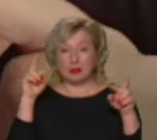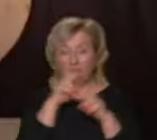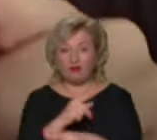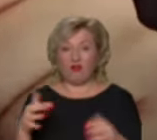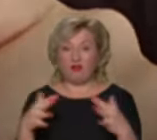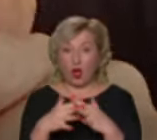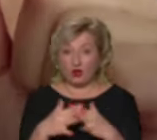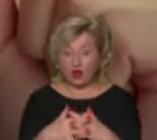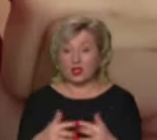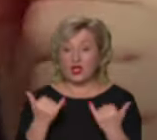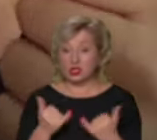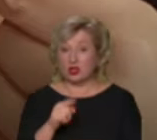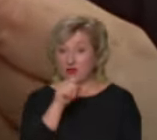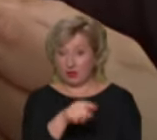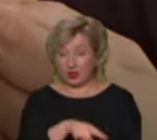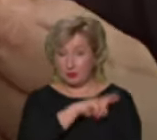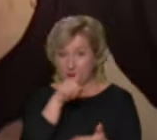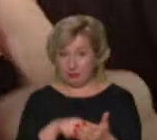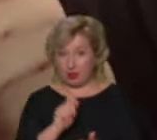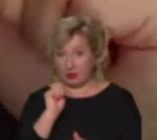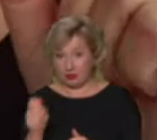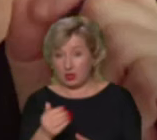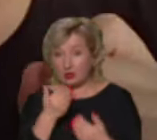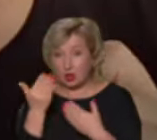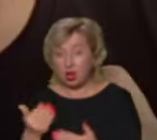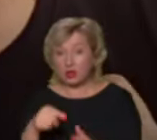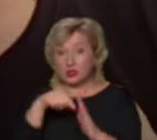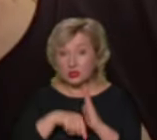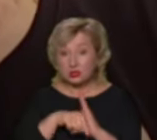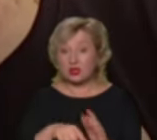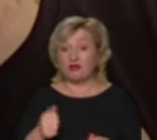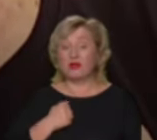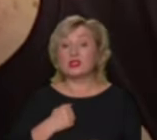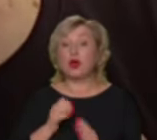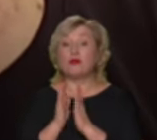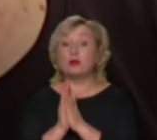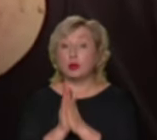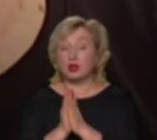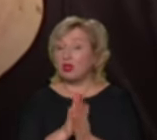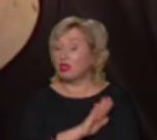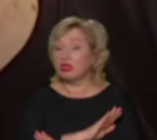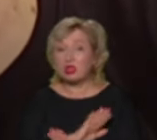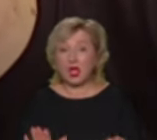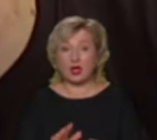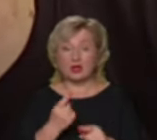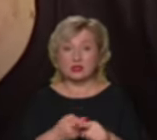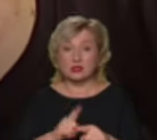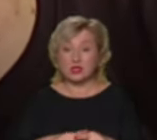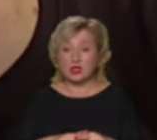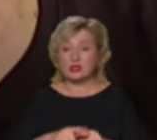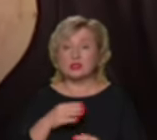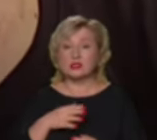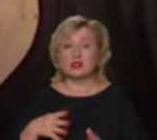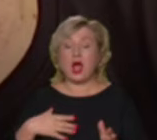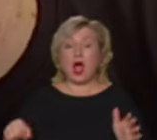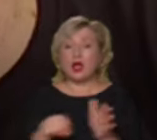а сьогодні ви задаєте мені запитання в контексті, що це військові попросили. Ні, це загиблі в